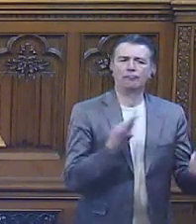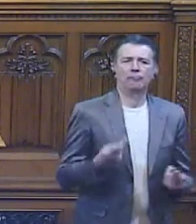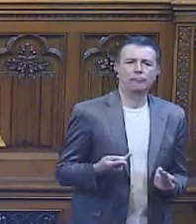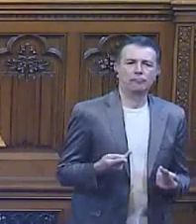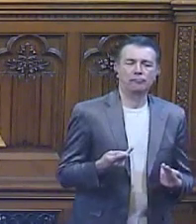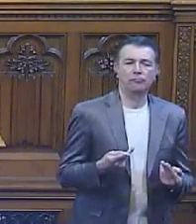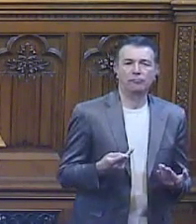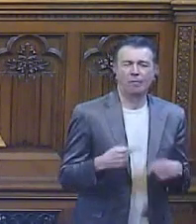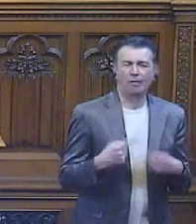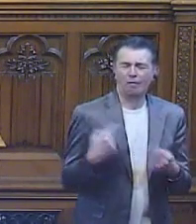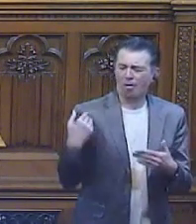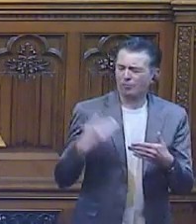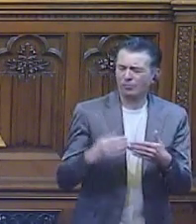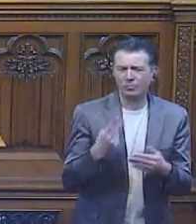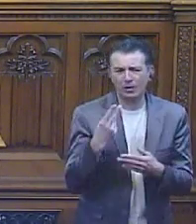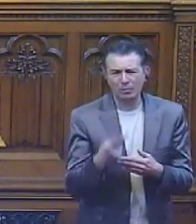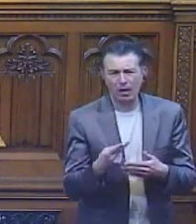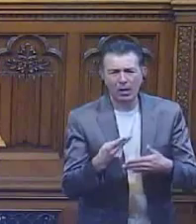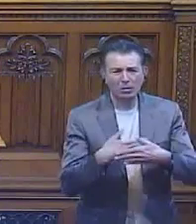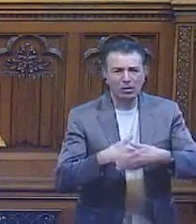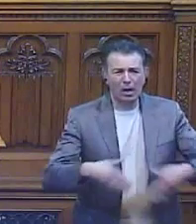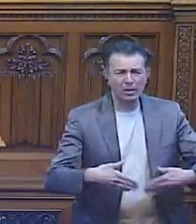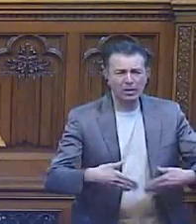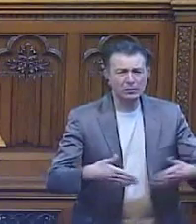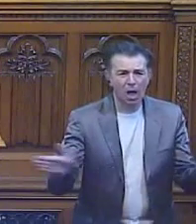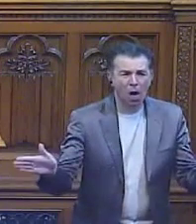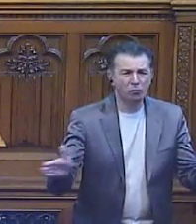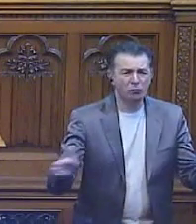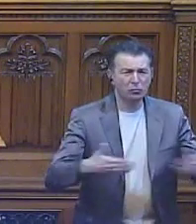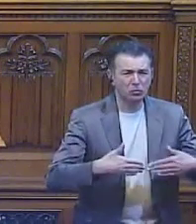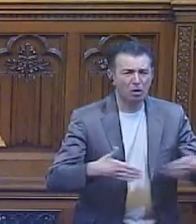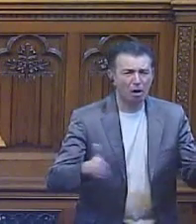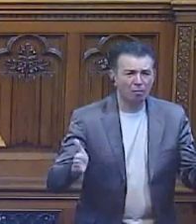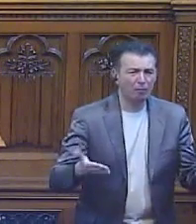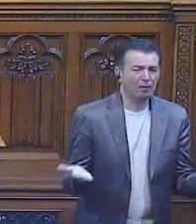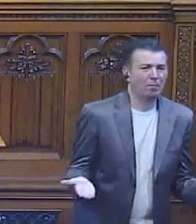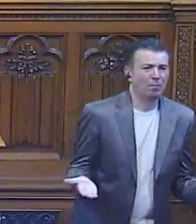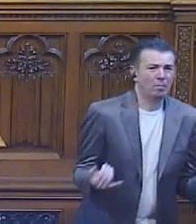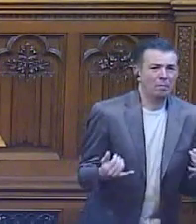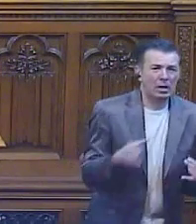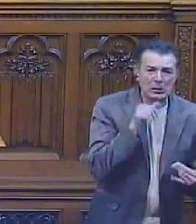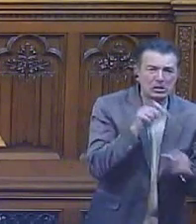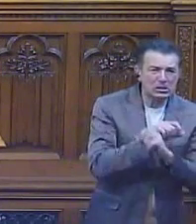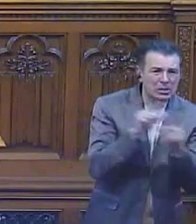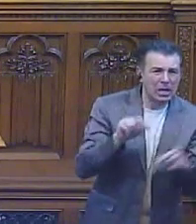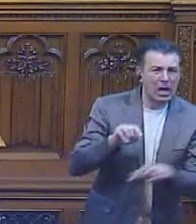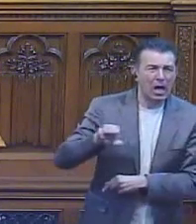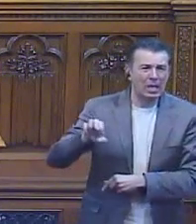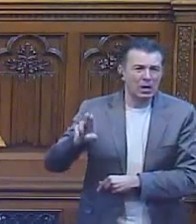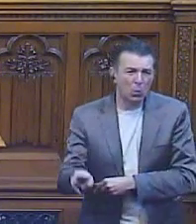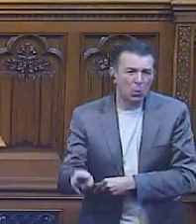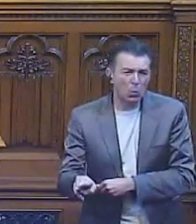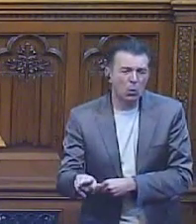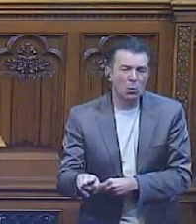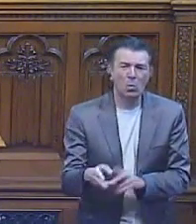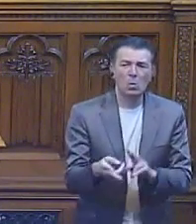auf, Grenzen zu. Es ist völlig unklar, wie sich jetzt die Europäische Union